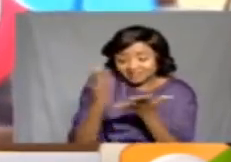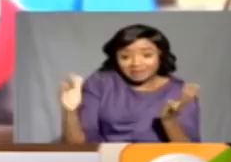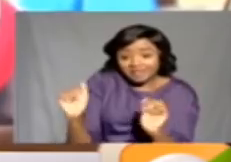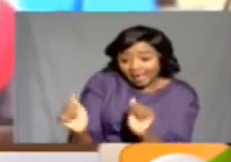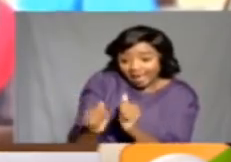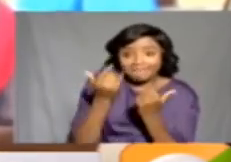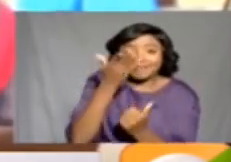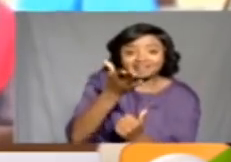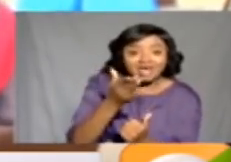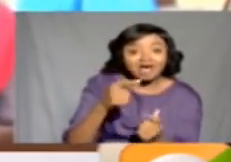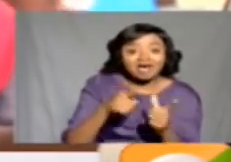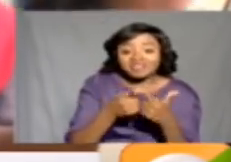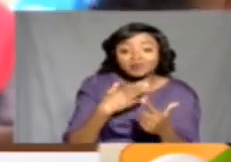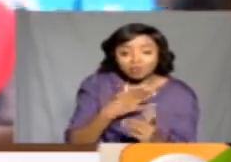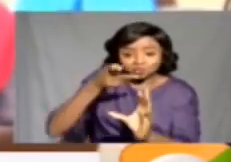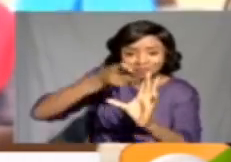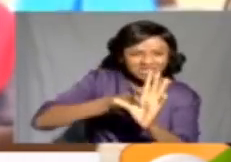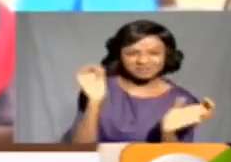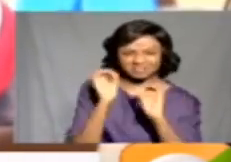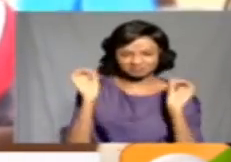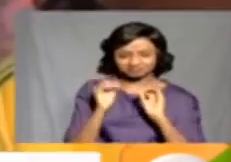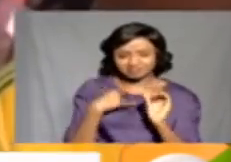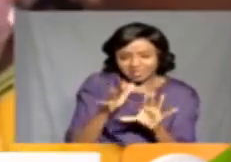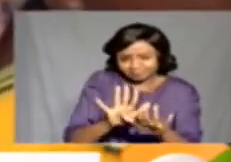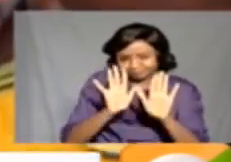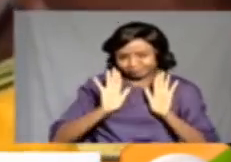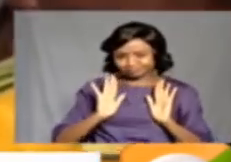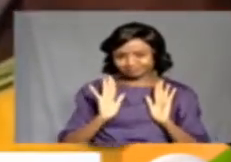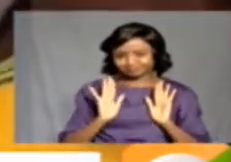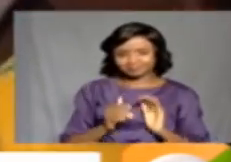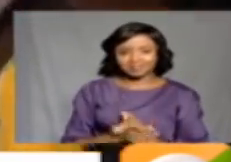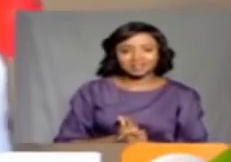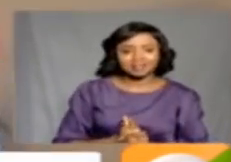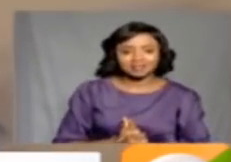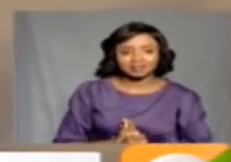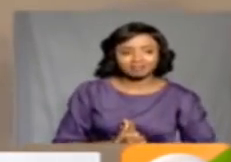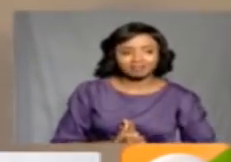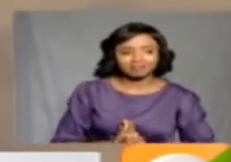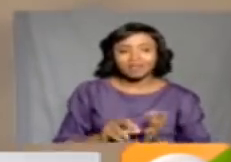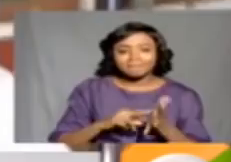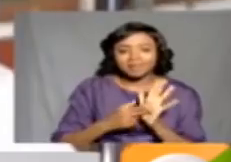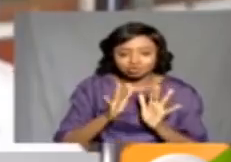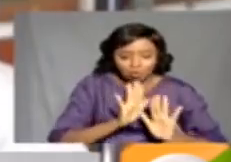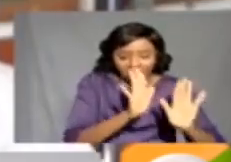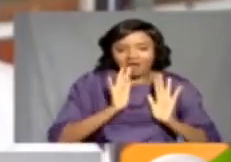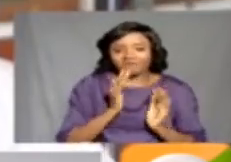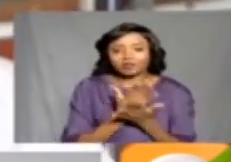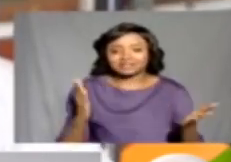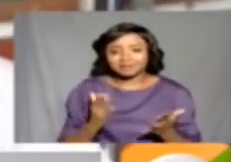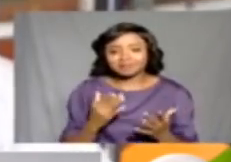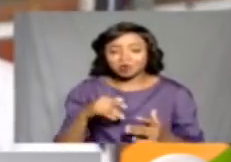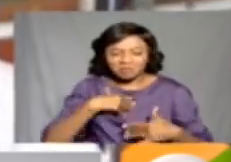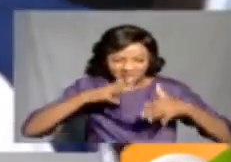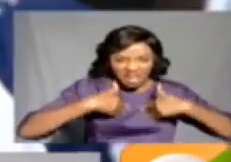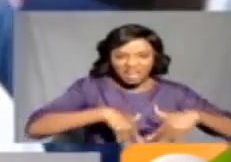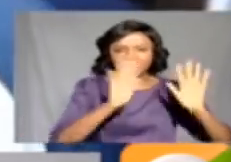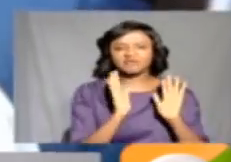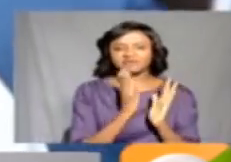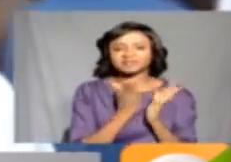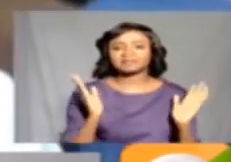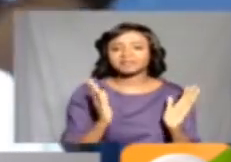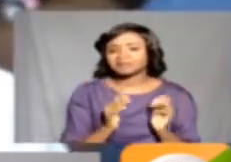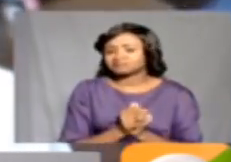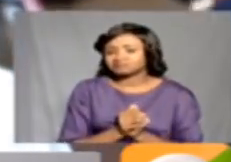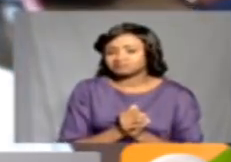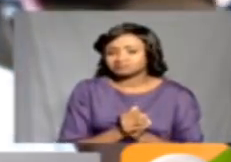mahali jambo na utai kujishusha nao, unaona uiondokee? Ondokea hayo mambo. Kujiepusha na jambo. Kuachana na kitu kabisa.